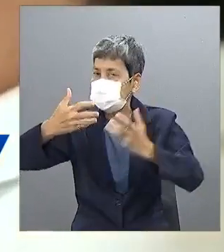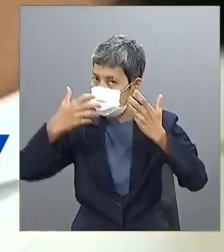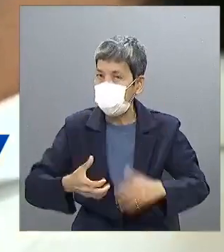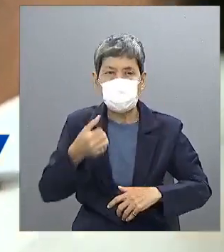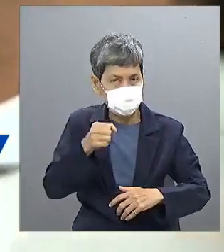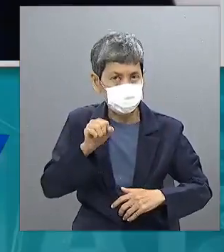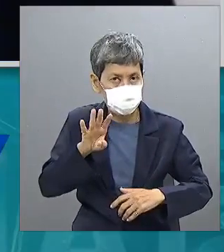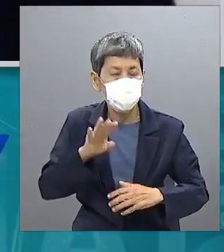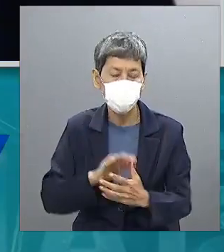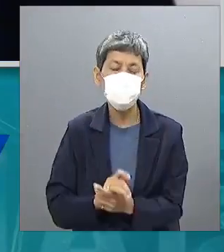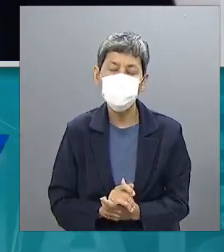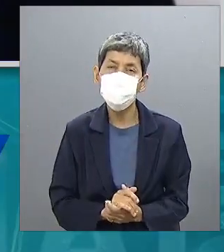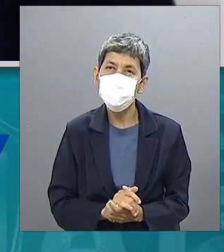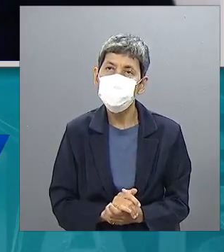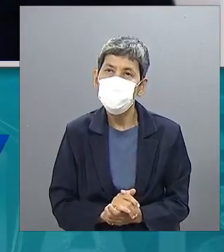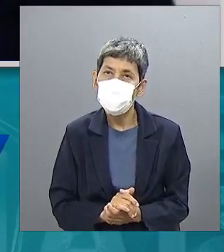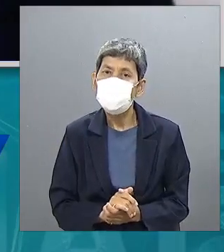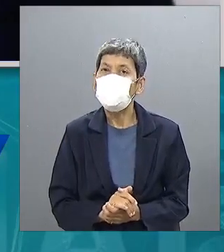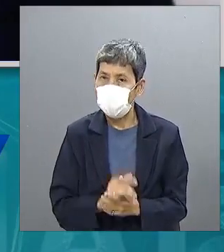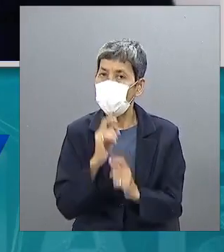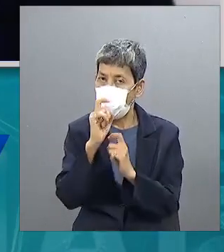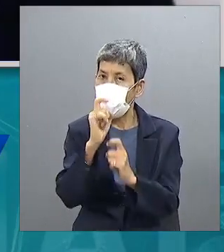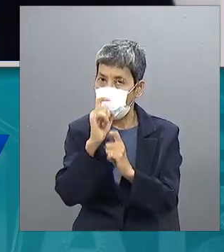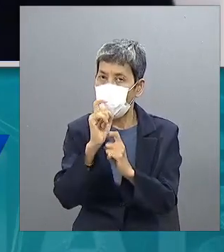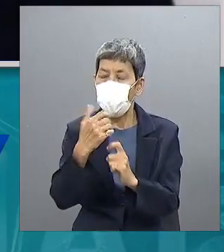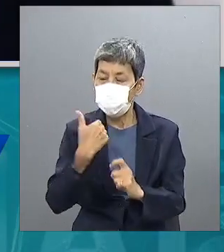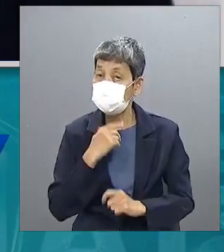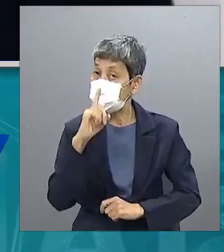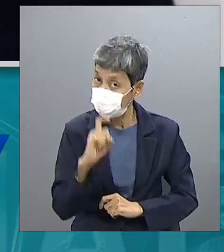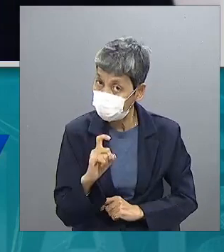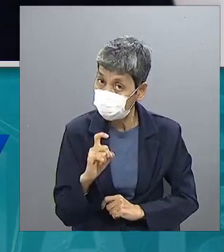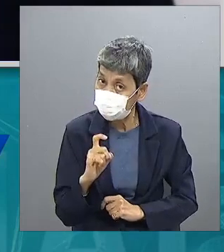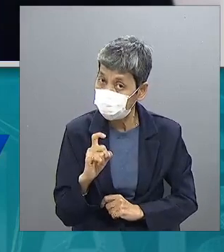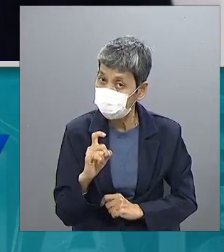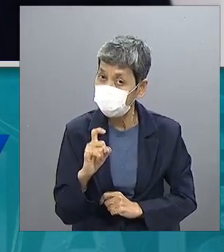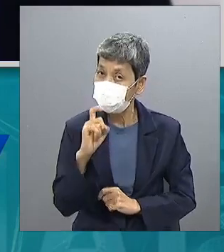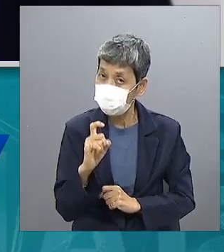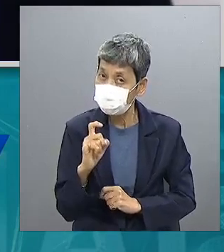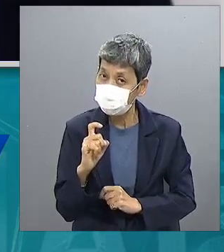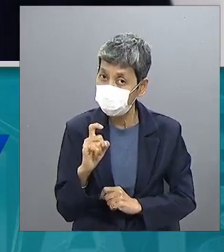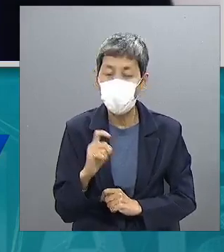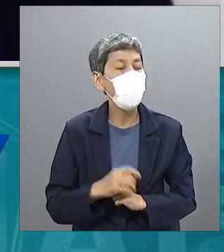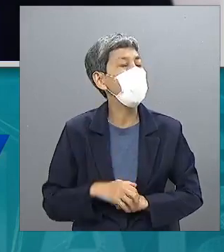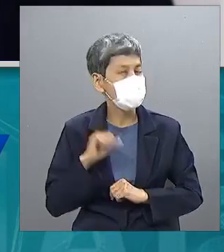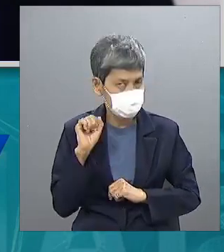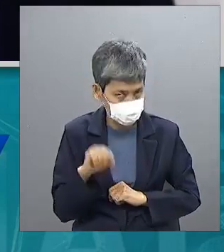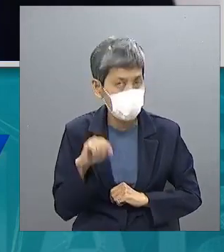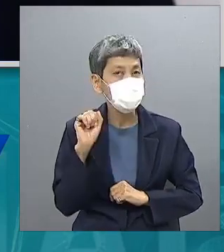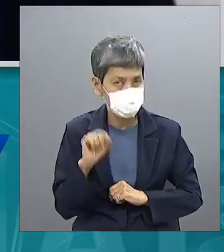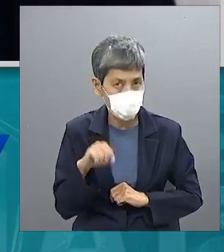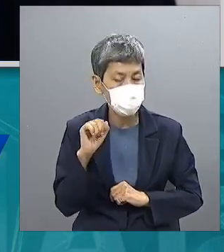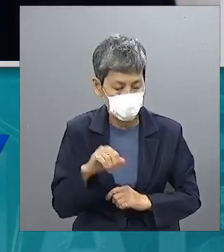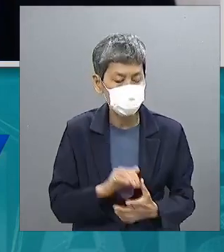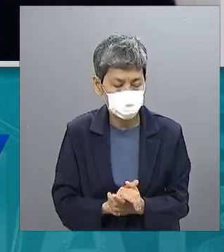แล้วมีโอกาสเสี่ยงสูงที่ทำให้เสียชีวิตได้ไหมคะวันนี้แม่นอนเลยครับช่วงเลยครับเพราะว่า